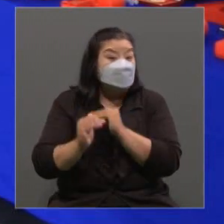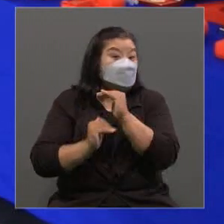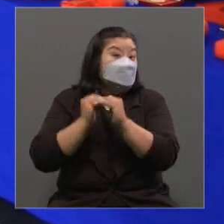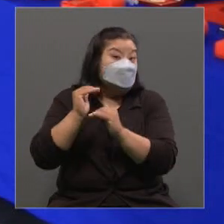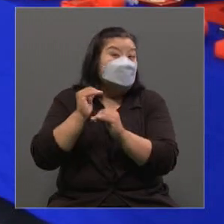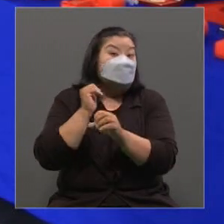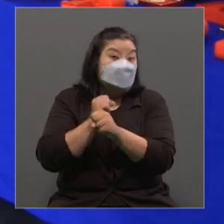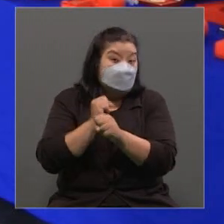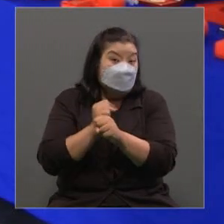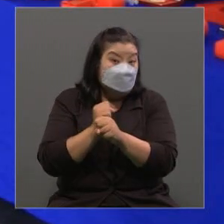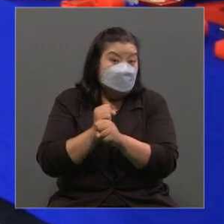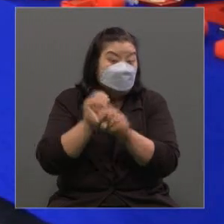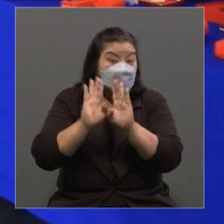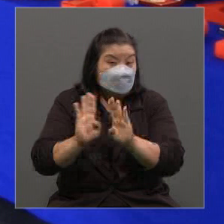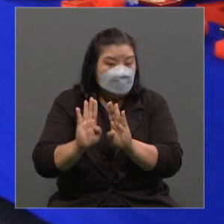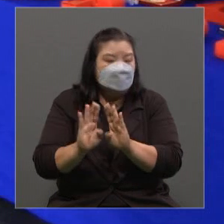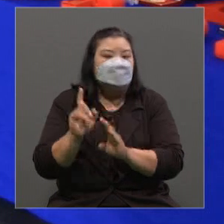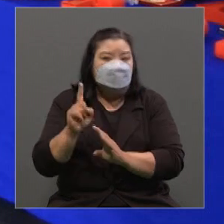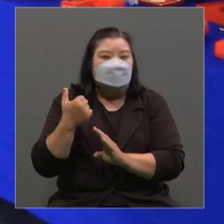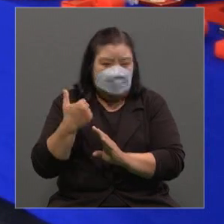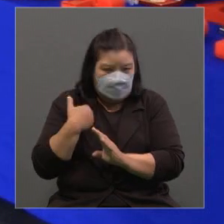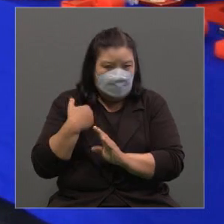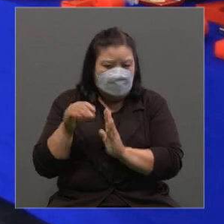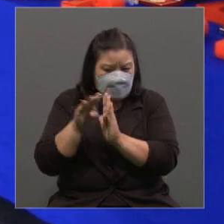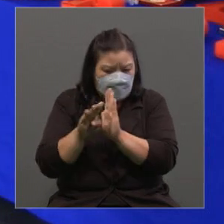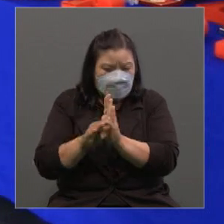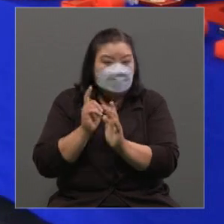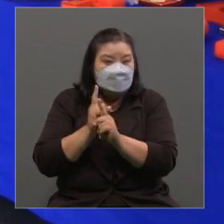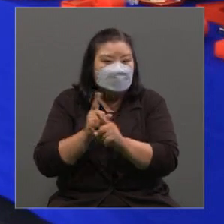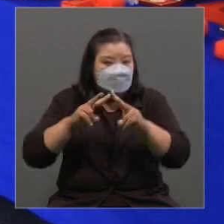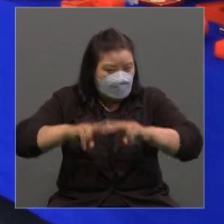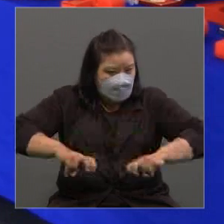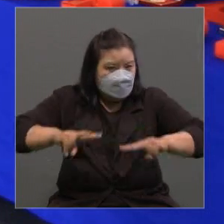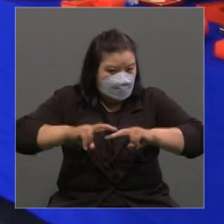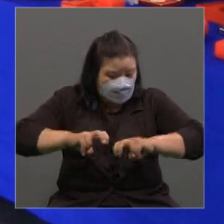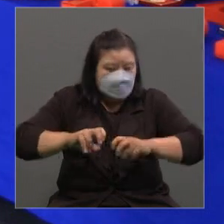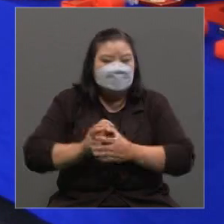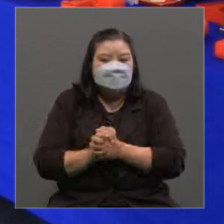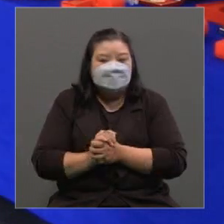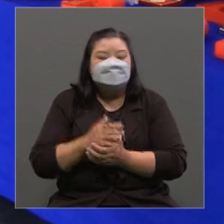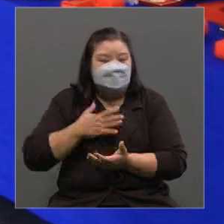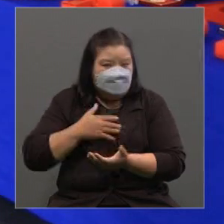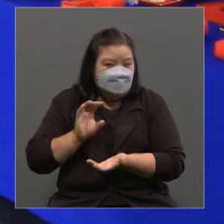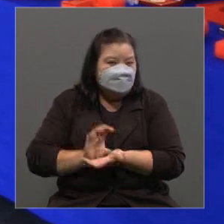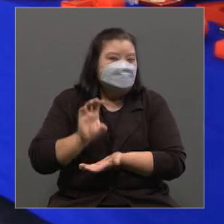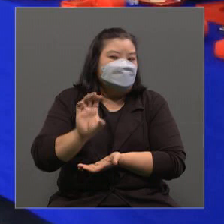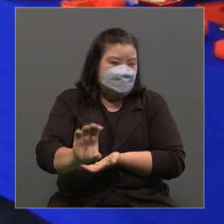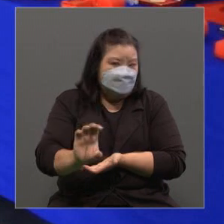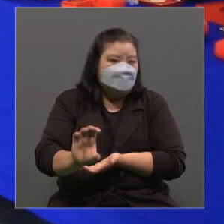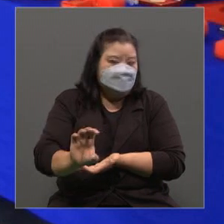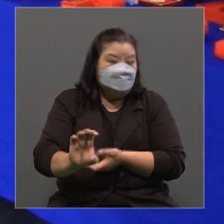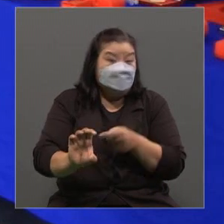ทำงานอย่างมีหลักการในเชิงงานวิจัยนะครับเรามีเงินสนับสนุนในส่วนของงบประมาณนะ